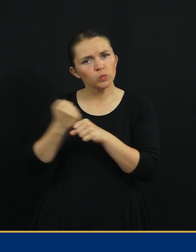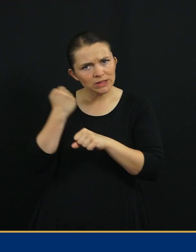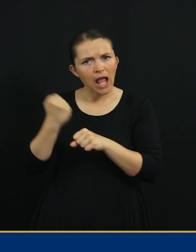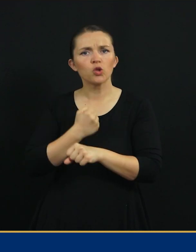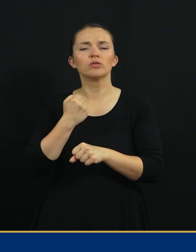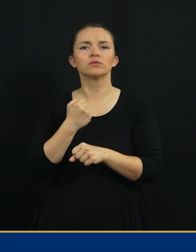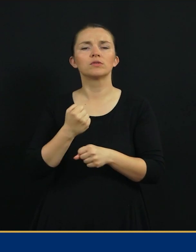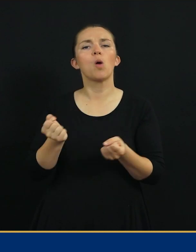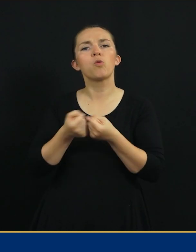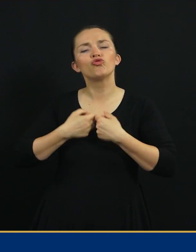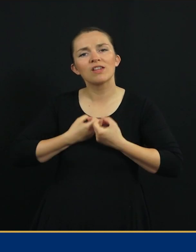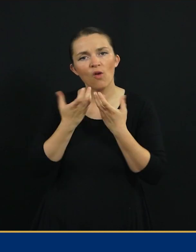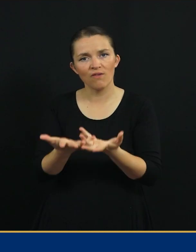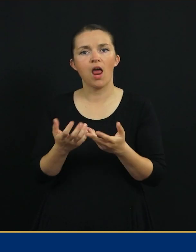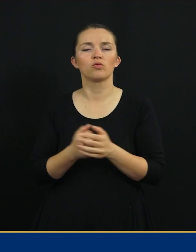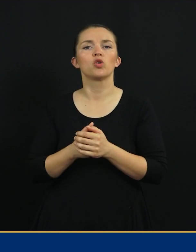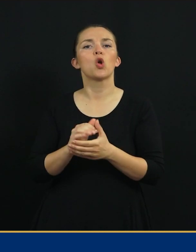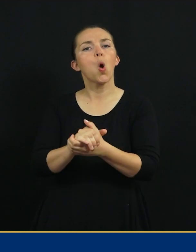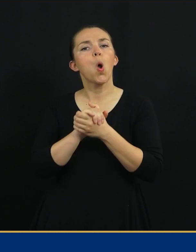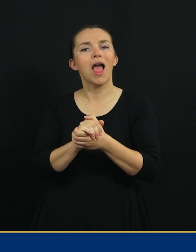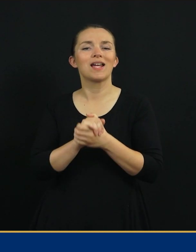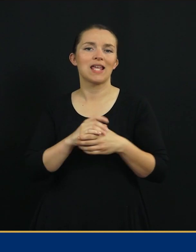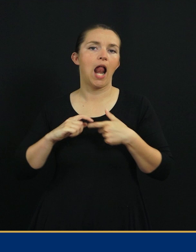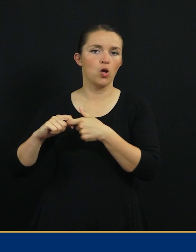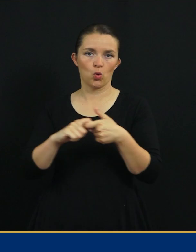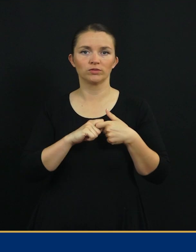vztrajnost, požrtvovalnost, kolegialnost.